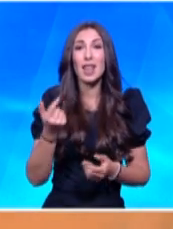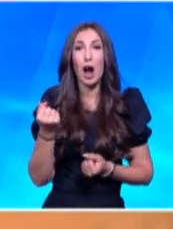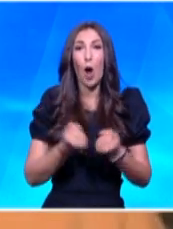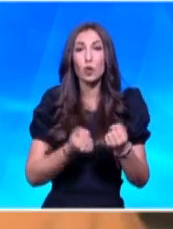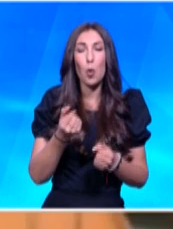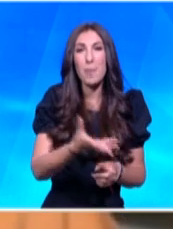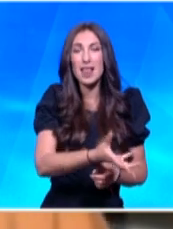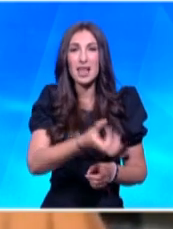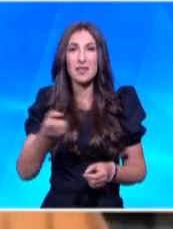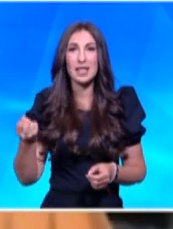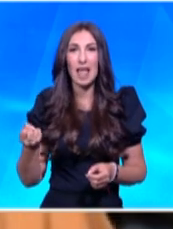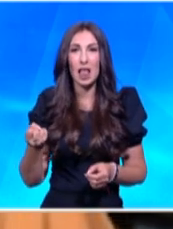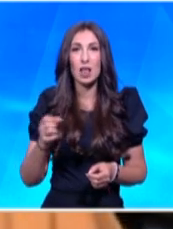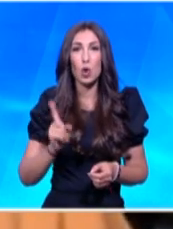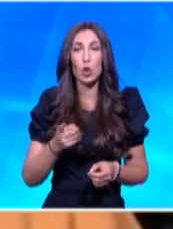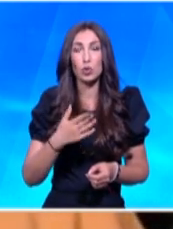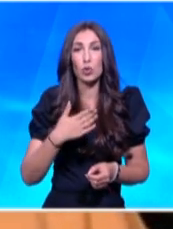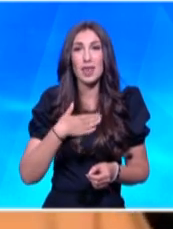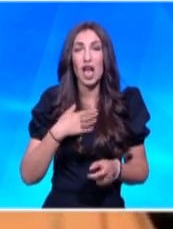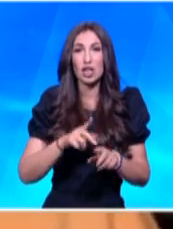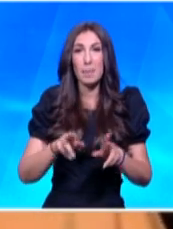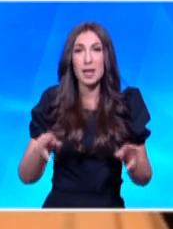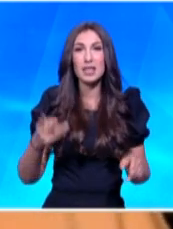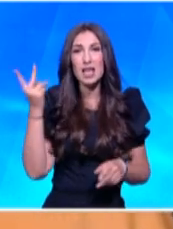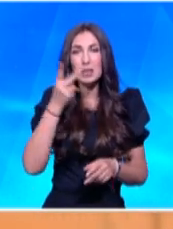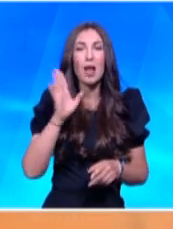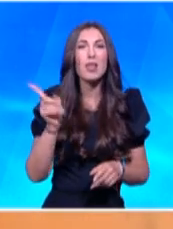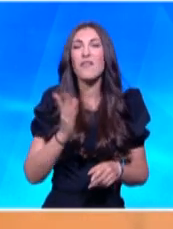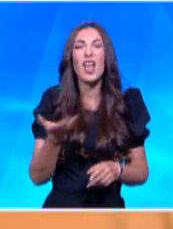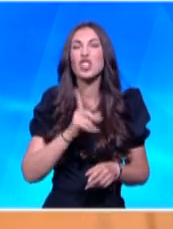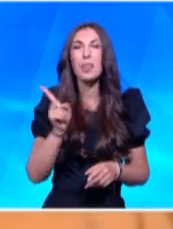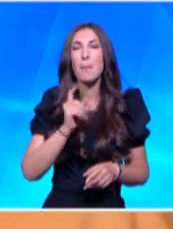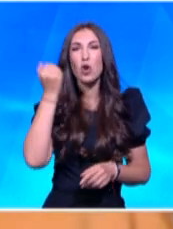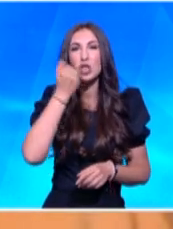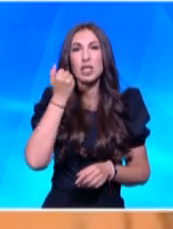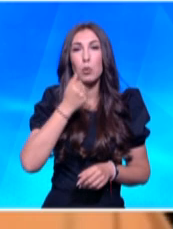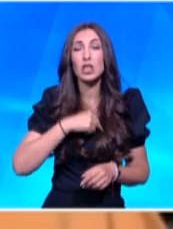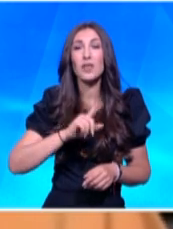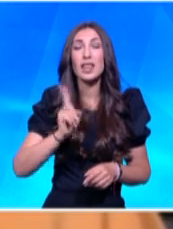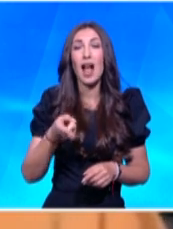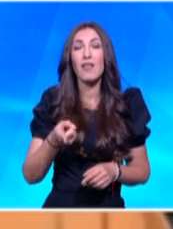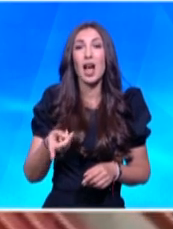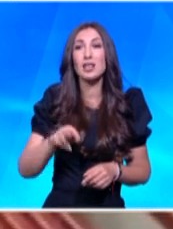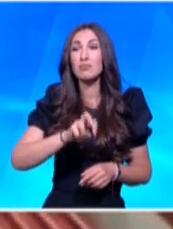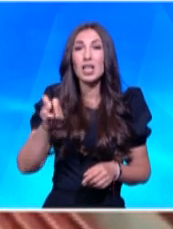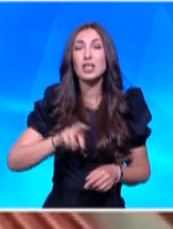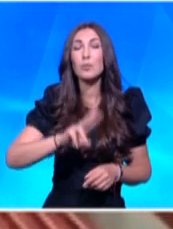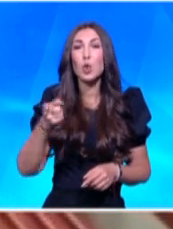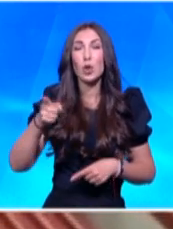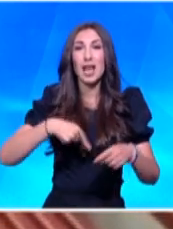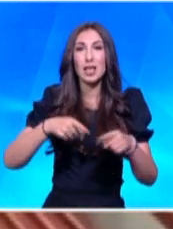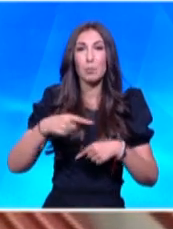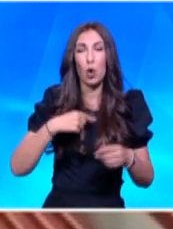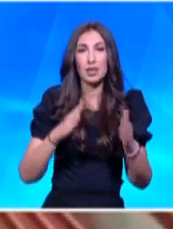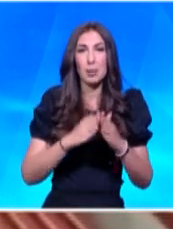автомобилите, които от наши близки разбрахме, че вече не са годни за употреба и да се търсим транспорт да се приберем. Вънка, вътре